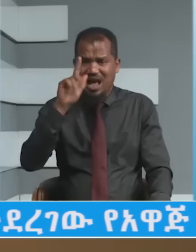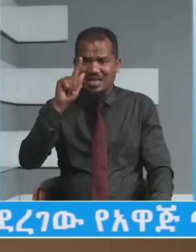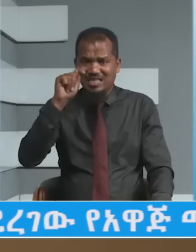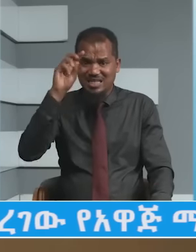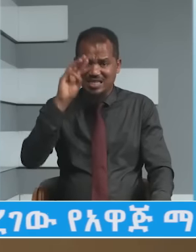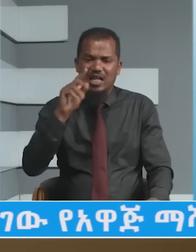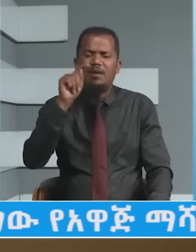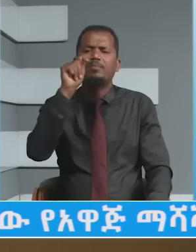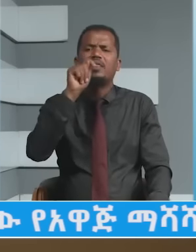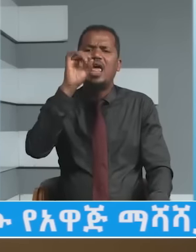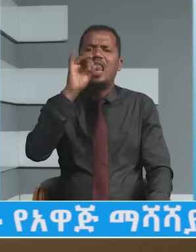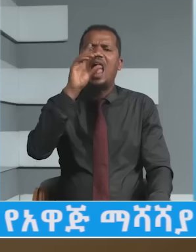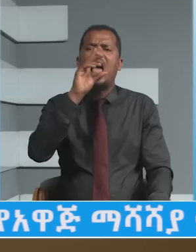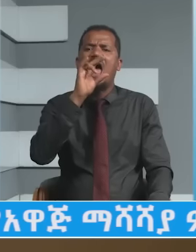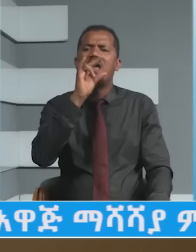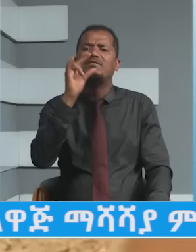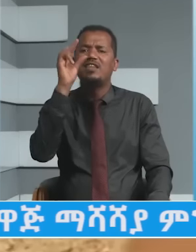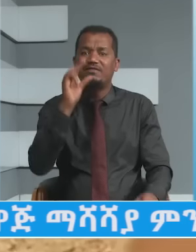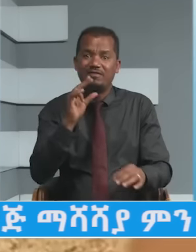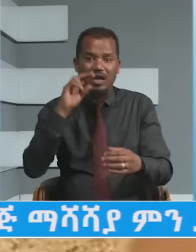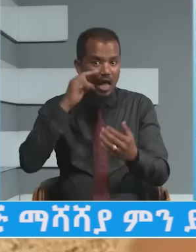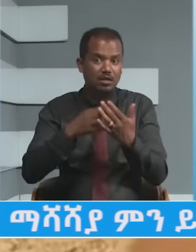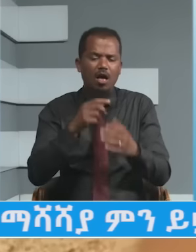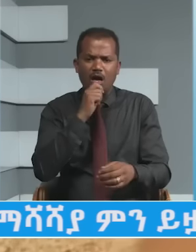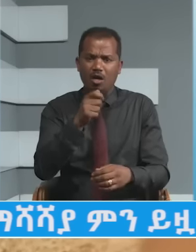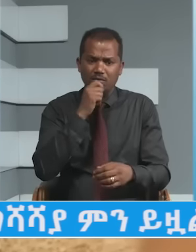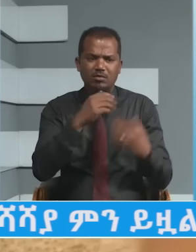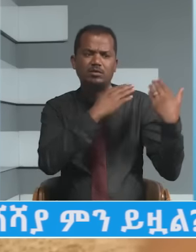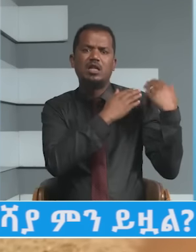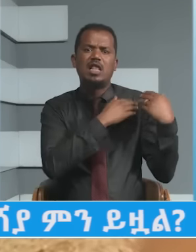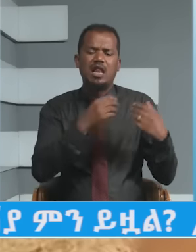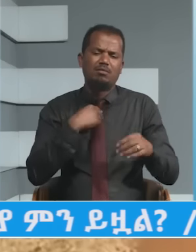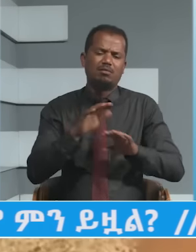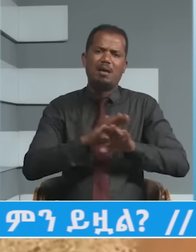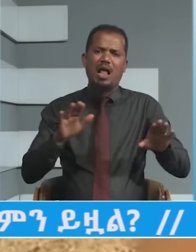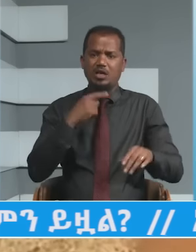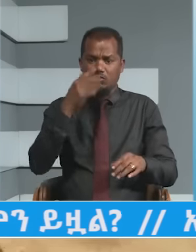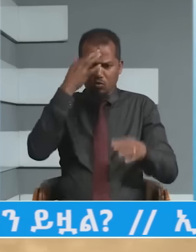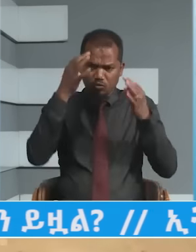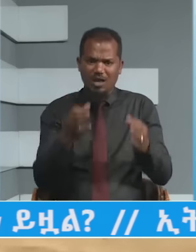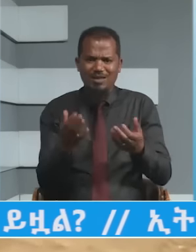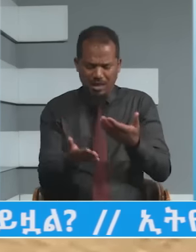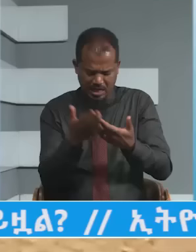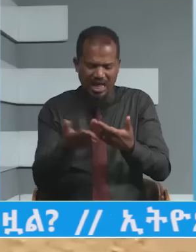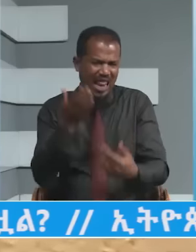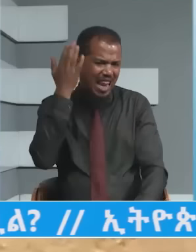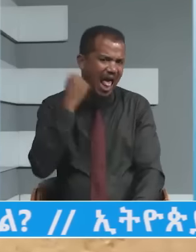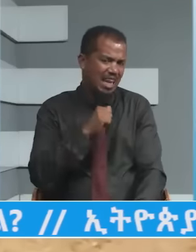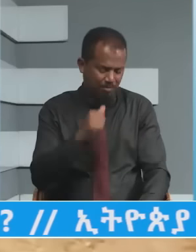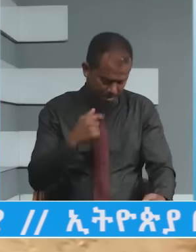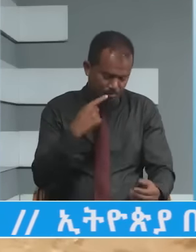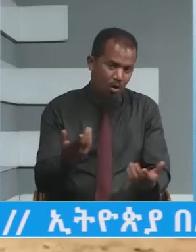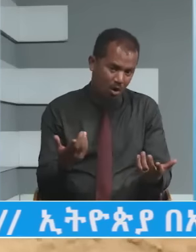ጋንትዝ እሁድ ዕለት በቴል አቪቭ በሰጡት ጋዜጣዊ መግለጫ ላይ ስልጣናቸውን መልቀቃቸውን ሲያሳውቁ ውሳኔው ቀላል